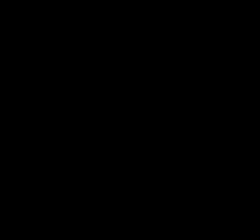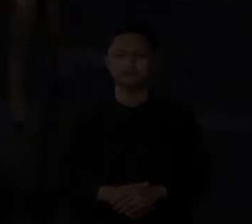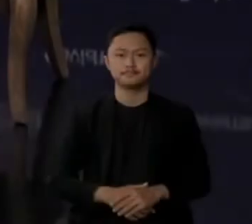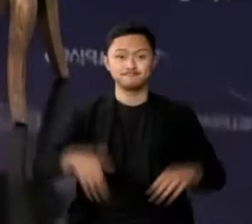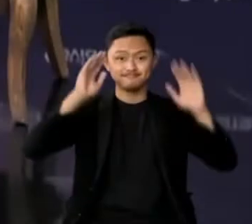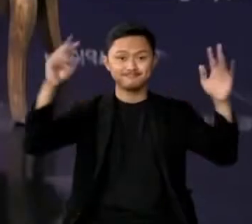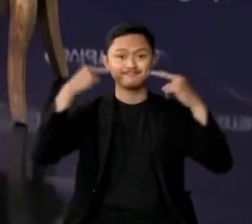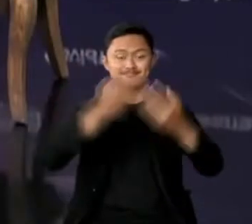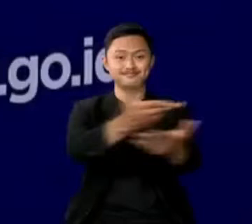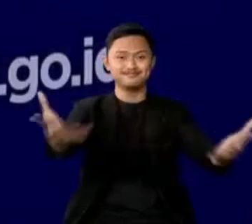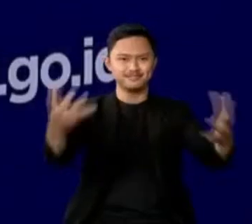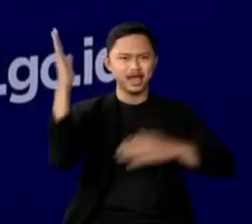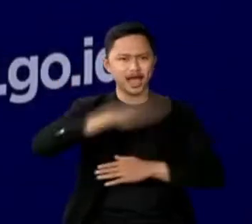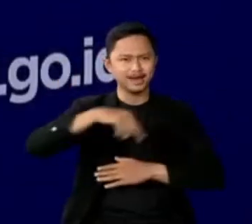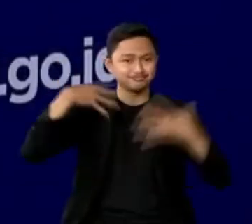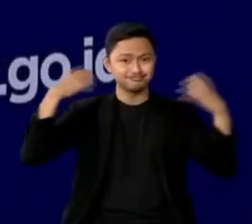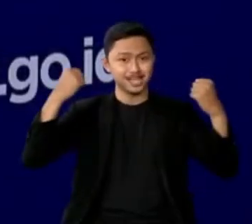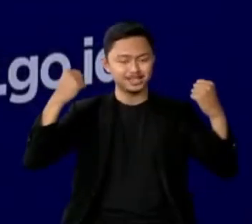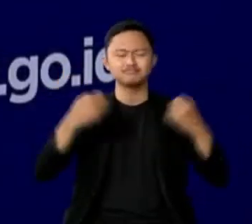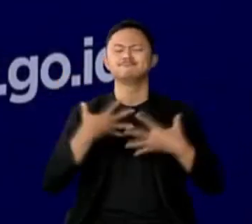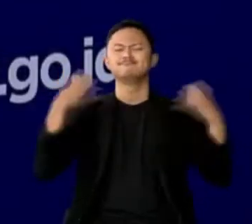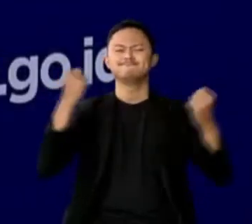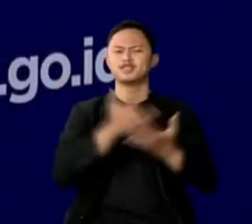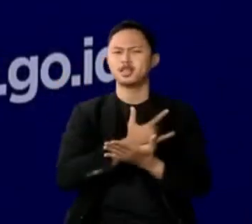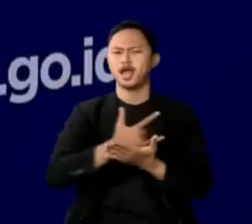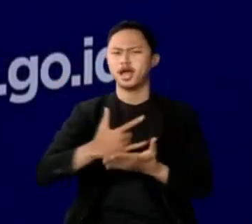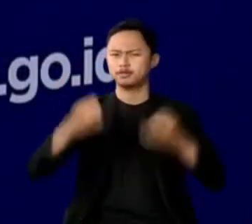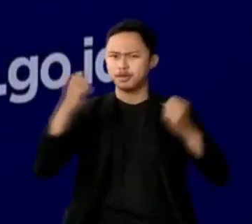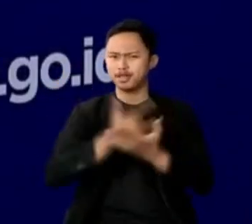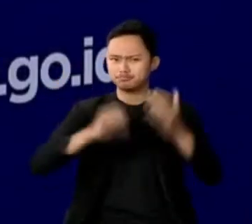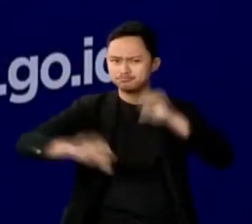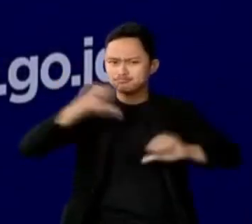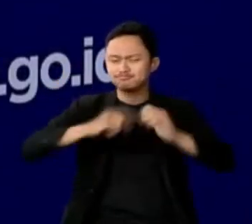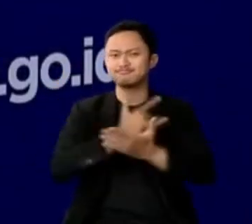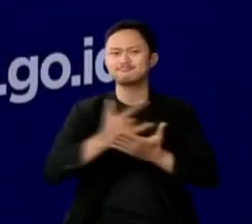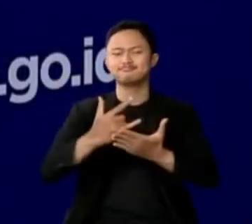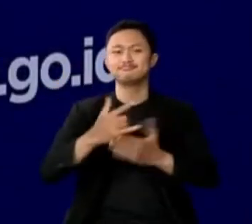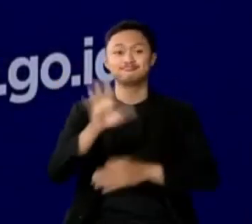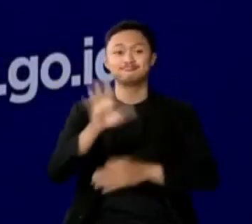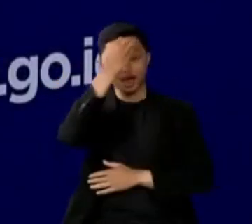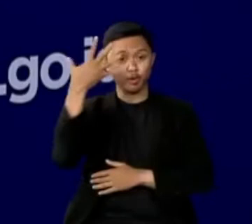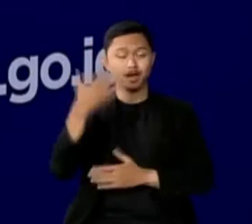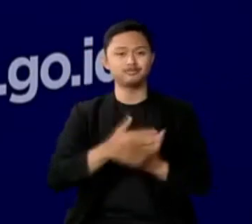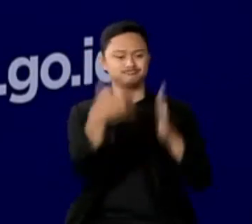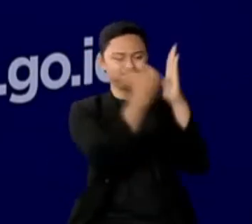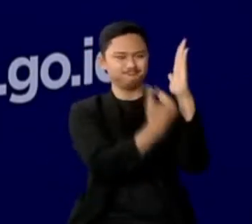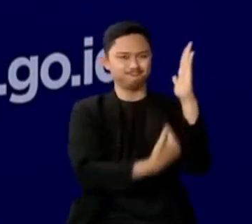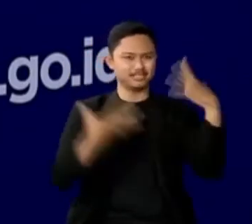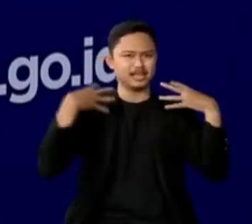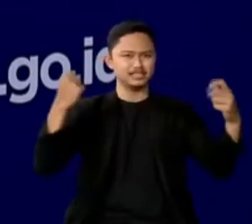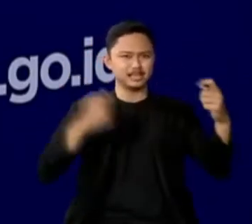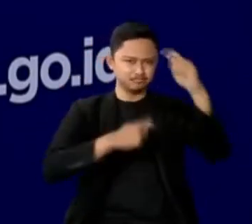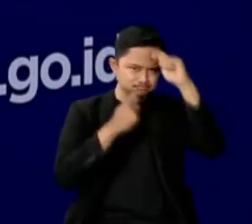pemirsa Bagaimana kabar anda hari ini Semoga tetap sehat dan selalu semangat dalam beraktivitas serta jangan lengah dan lelah untuk disiplin